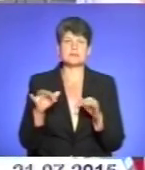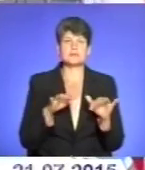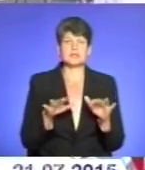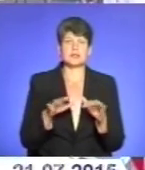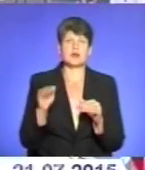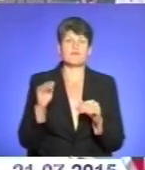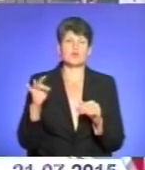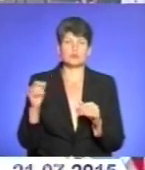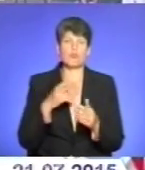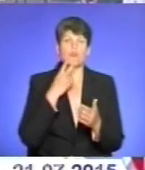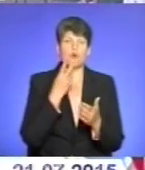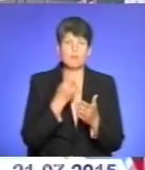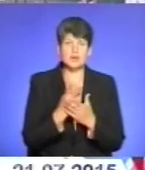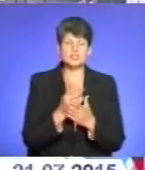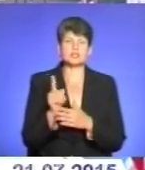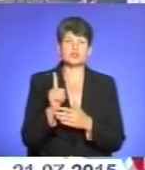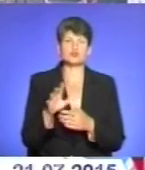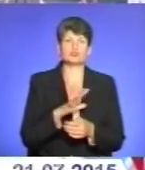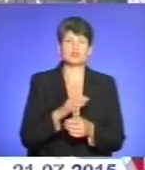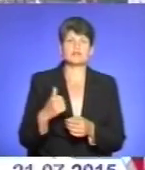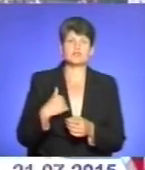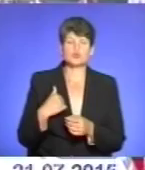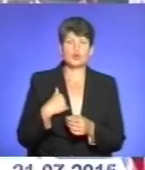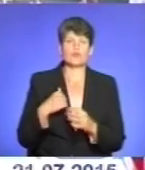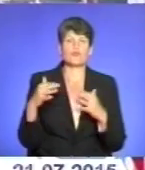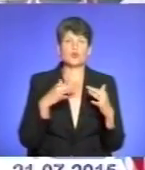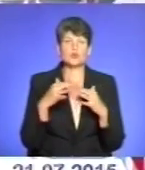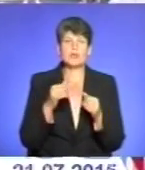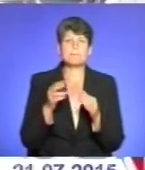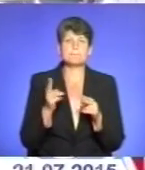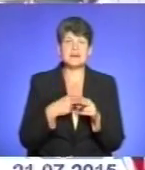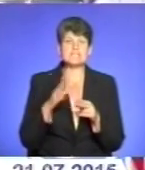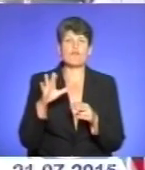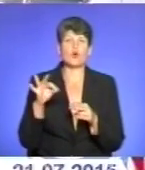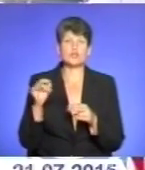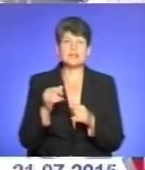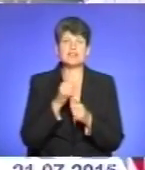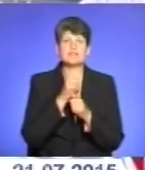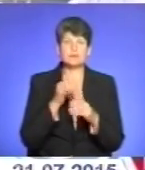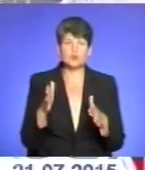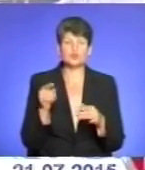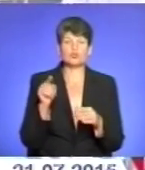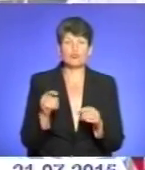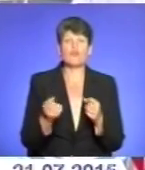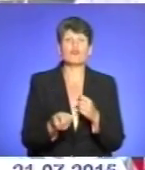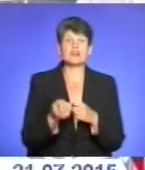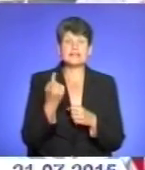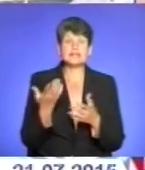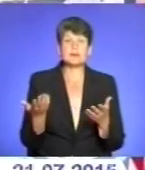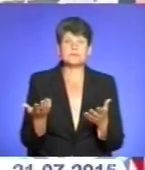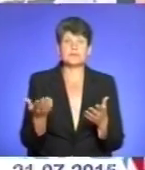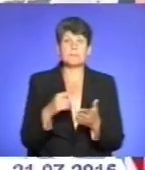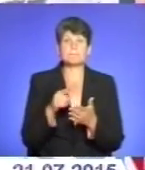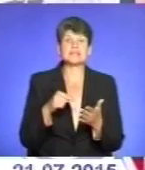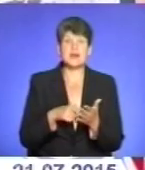що військові, які воюють без волонтерів, не можуть, і ми, напевно, не можемо без них. Тому виникло таке